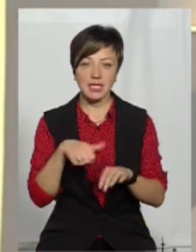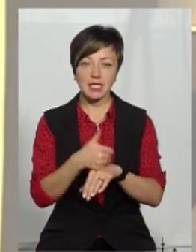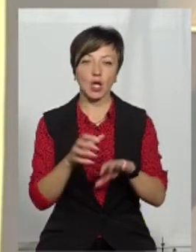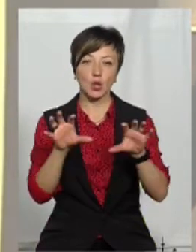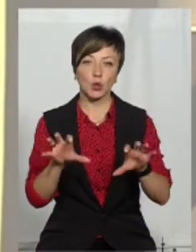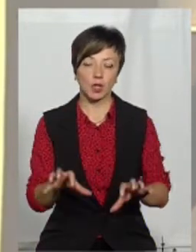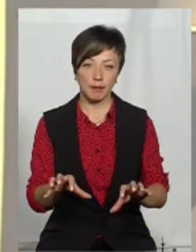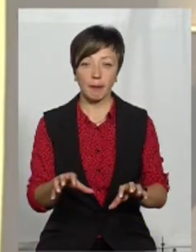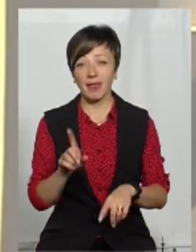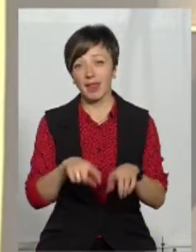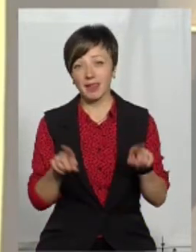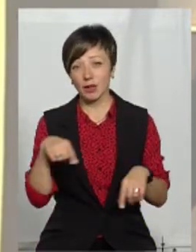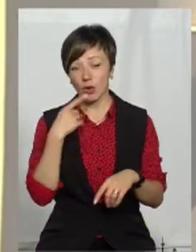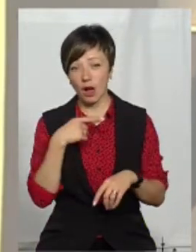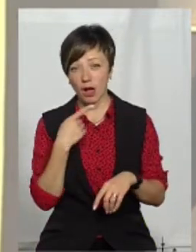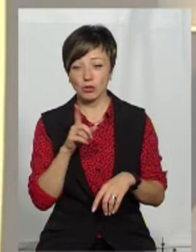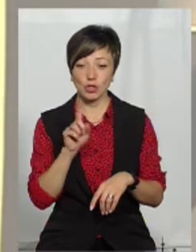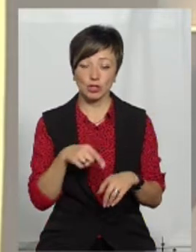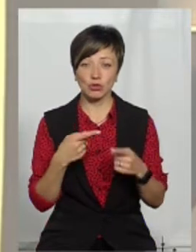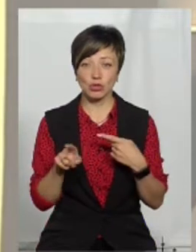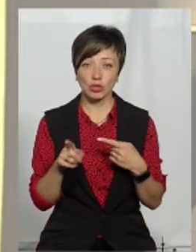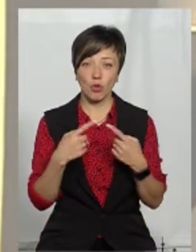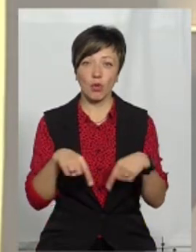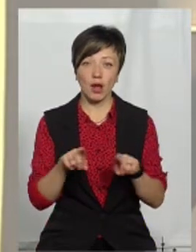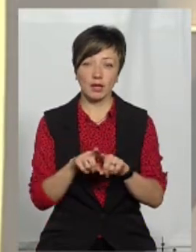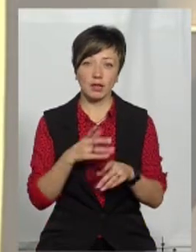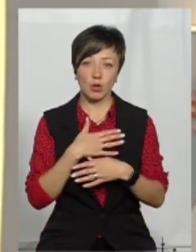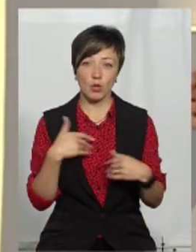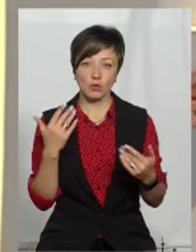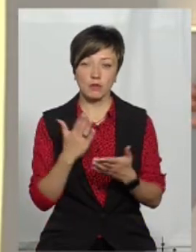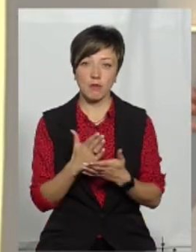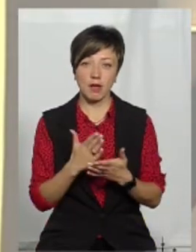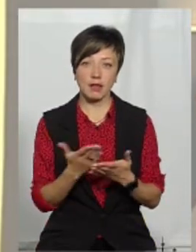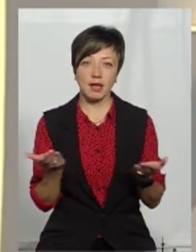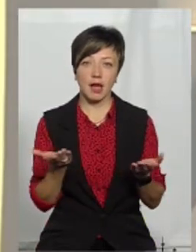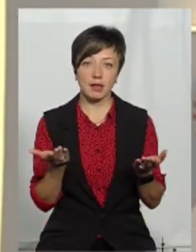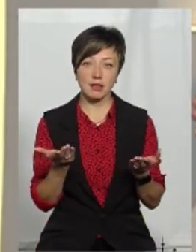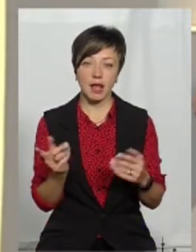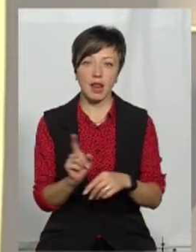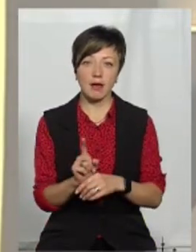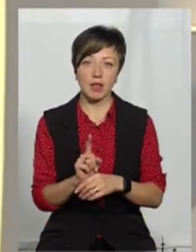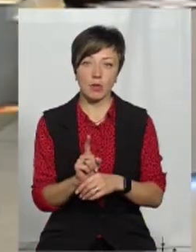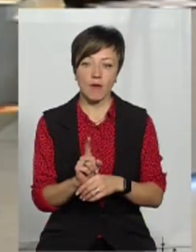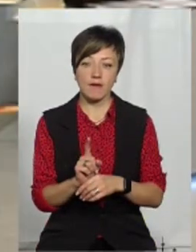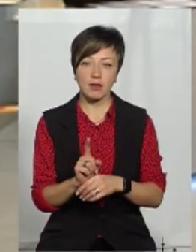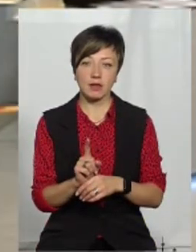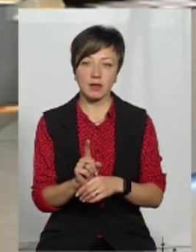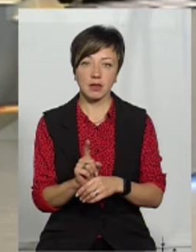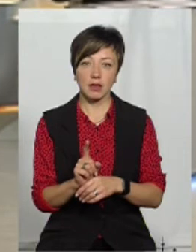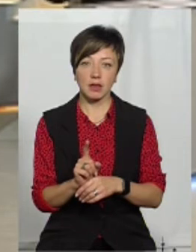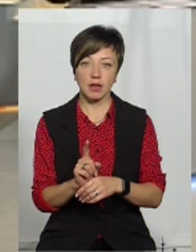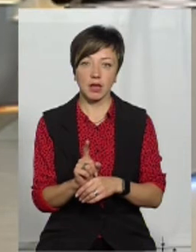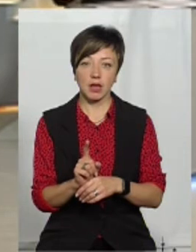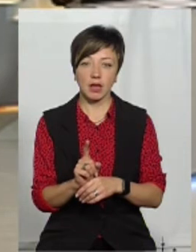органах юстиції. Ну, дехто каже, що ті чи інші органи не хочуть мати якісь лімітовані коридори роботи, хочеться